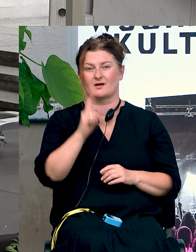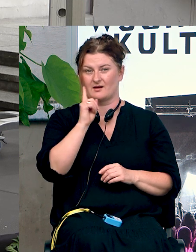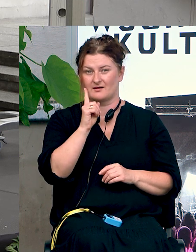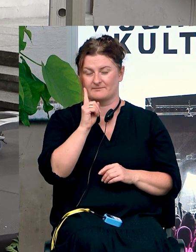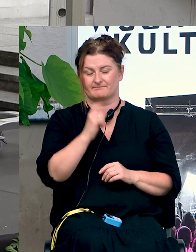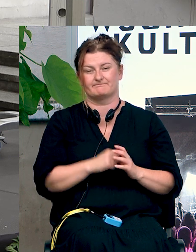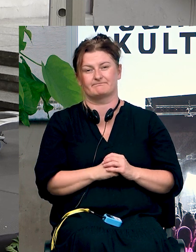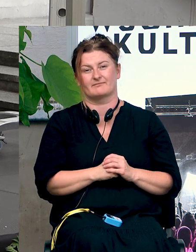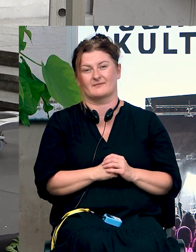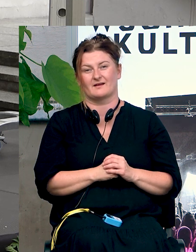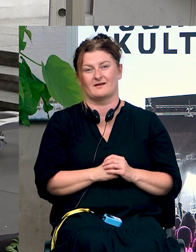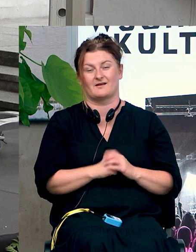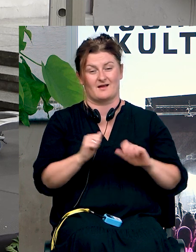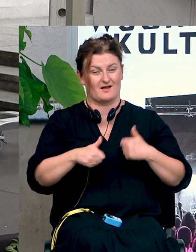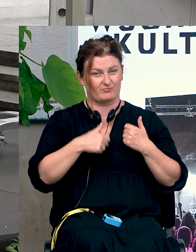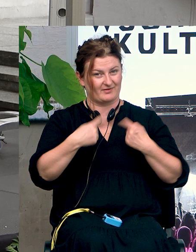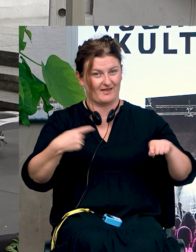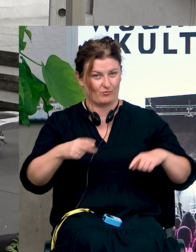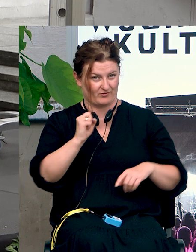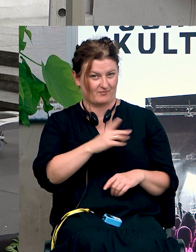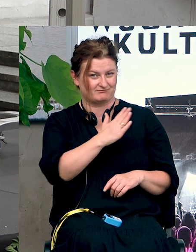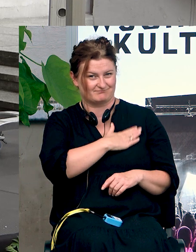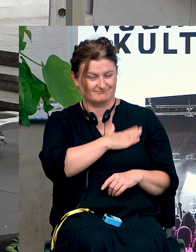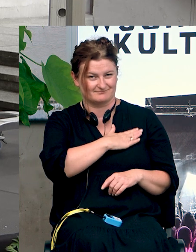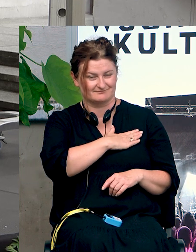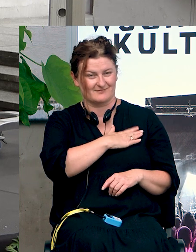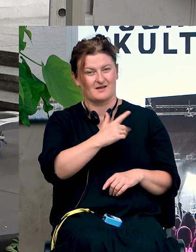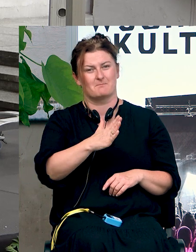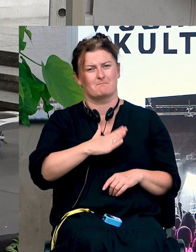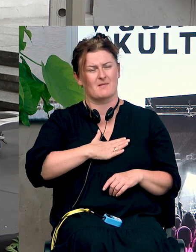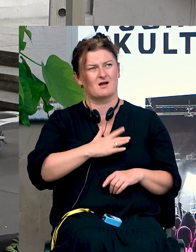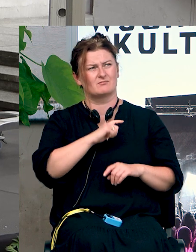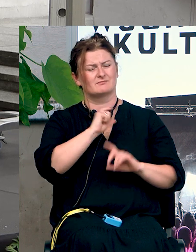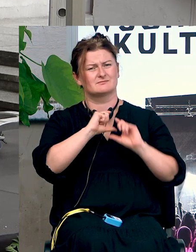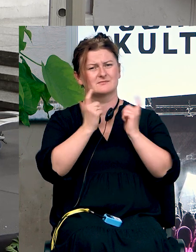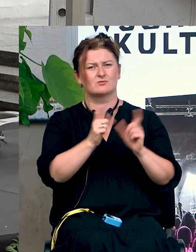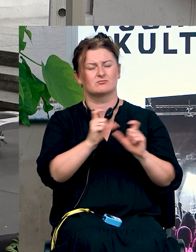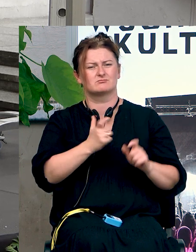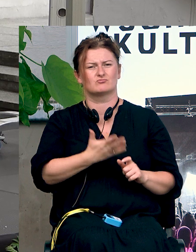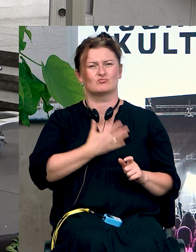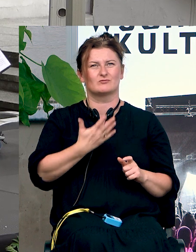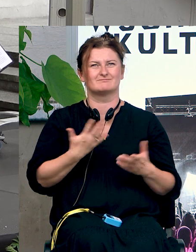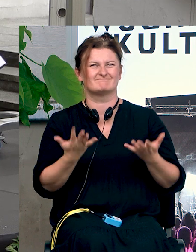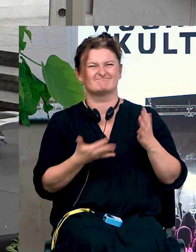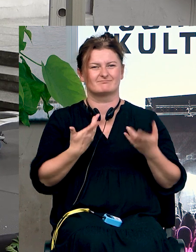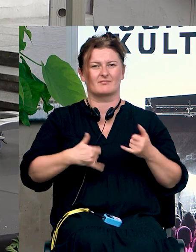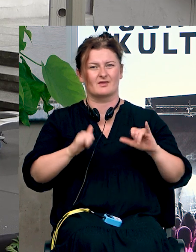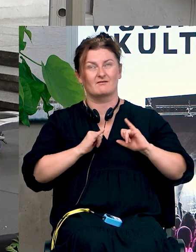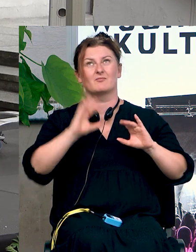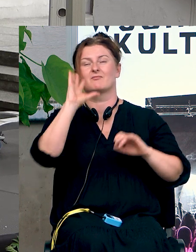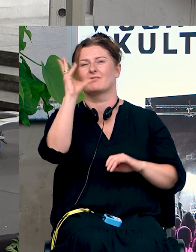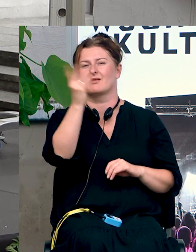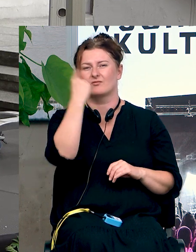było tak miło, bo jak mówiłem, mam cały czas dyskomfort rozpoczynając te spotkania, piękna